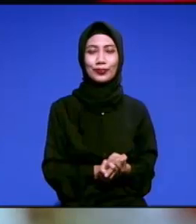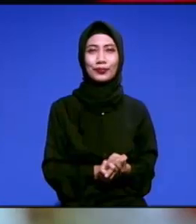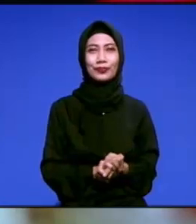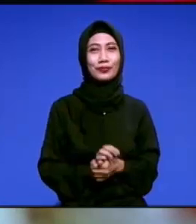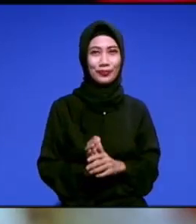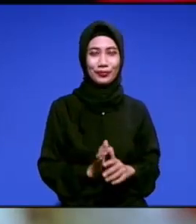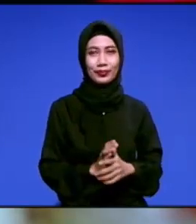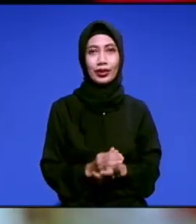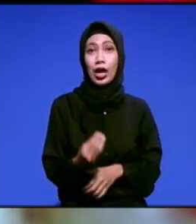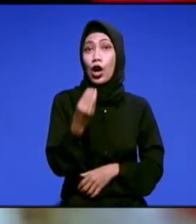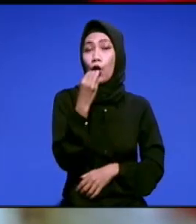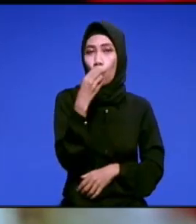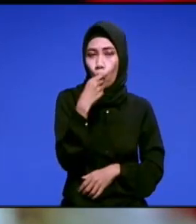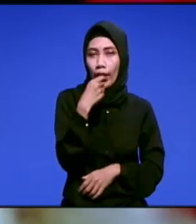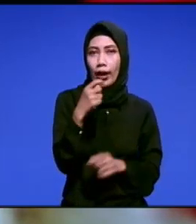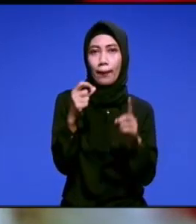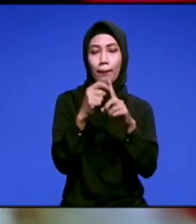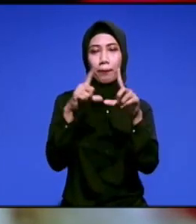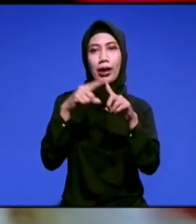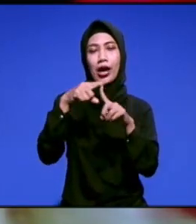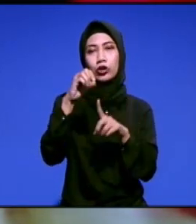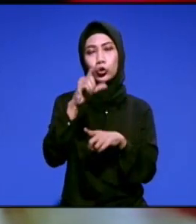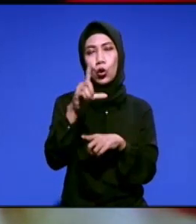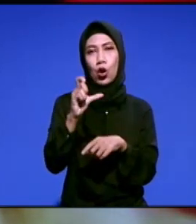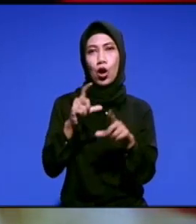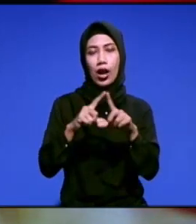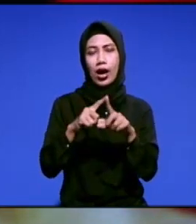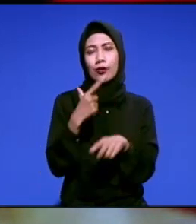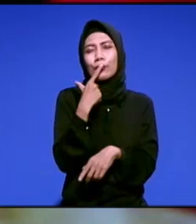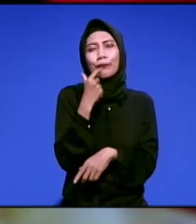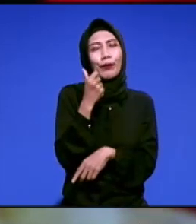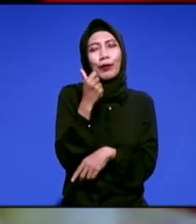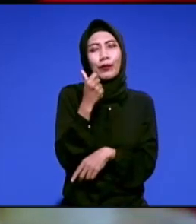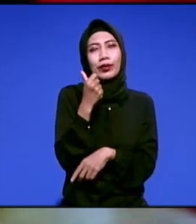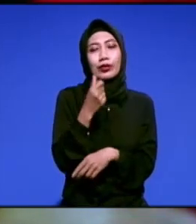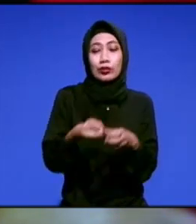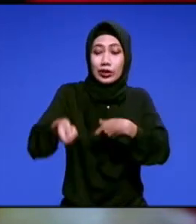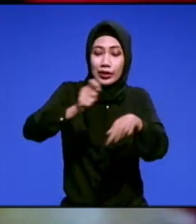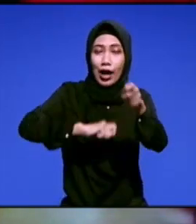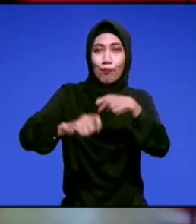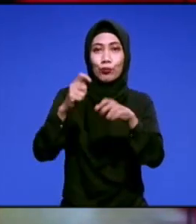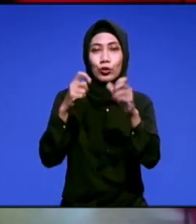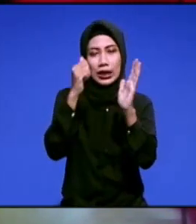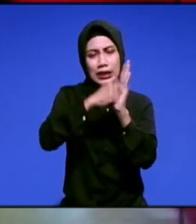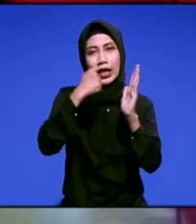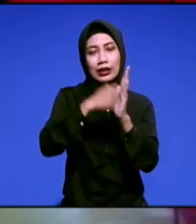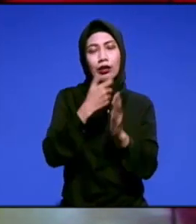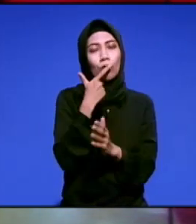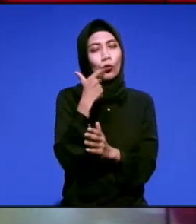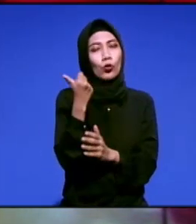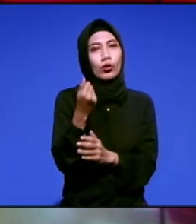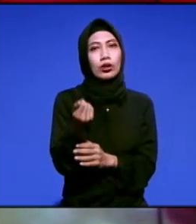Hai kue patola yang manis dan gurih dengan kuah santan menjadi menu khas buka puasa di Banyuwangi Jawa Timur